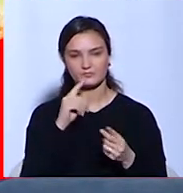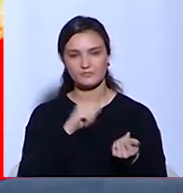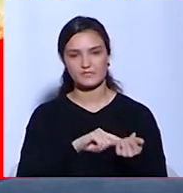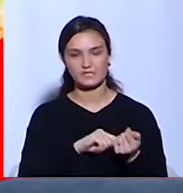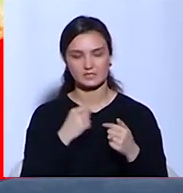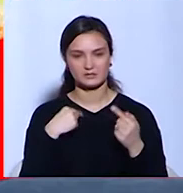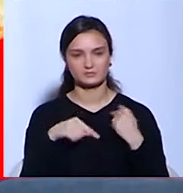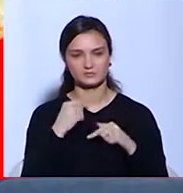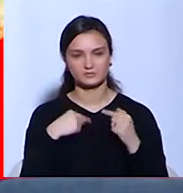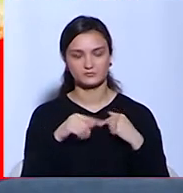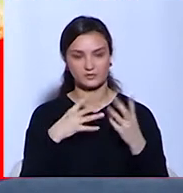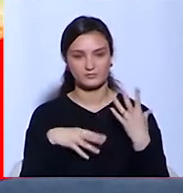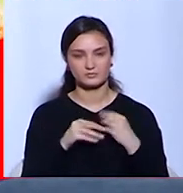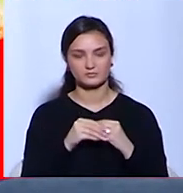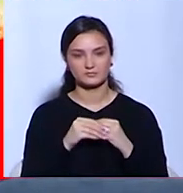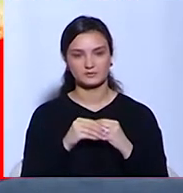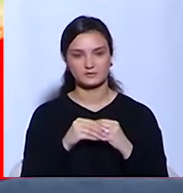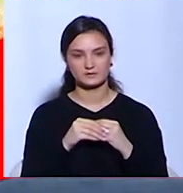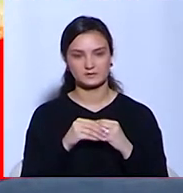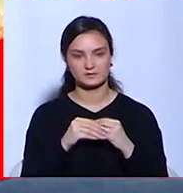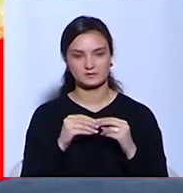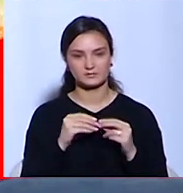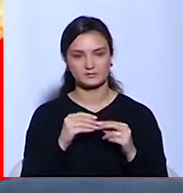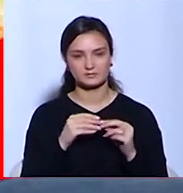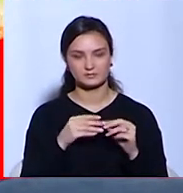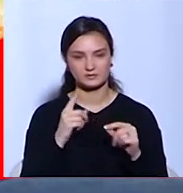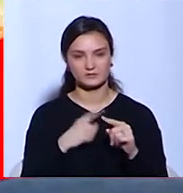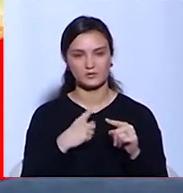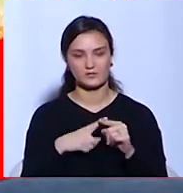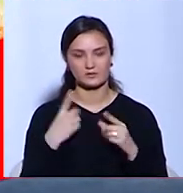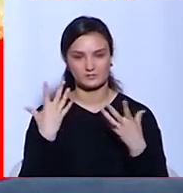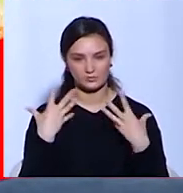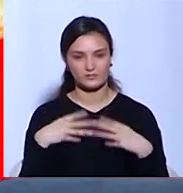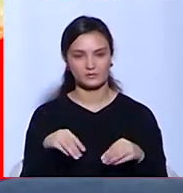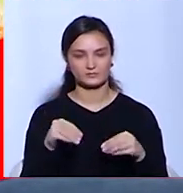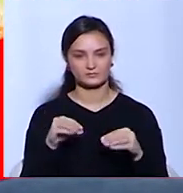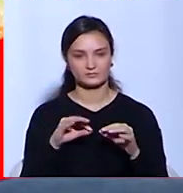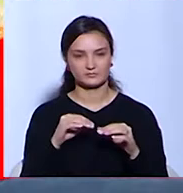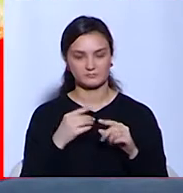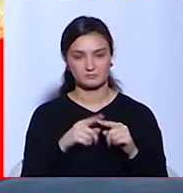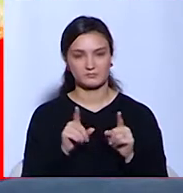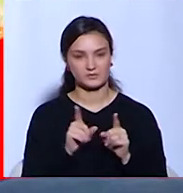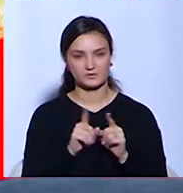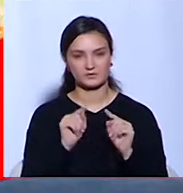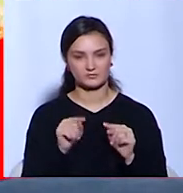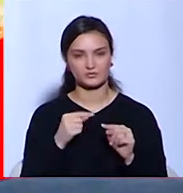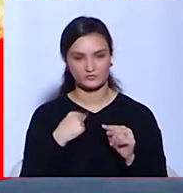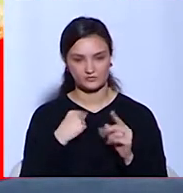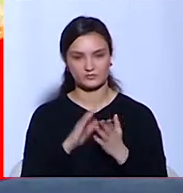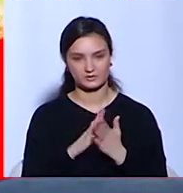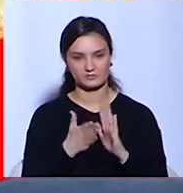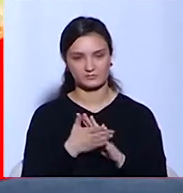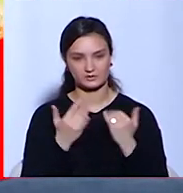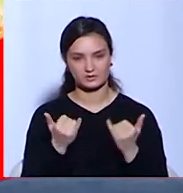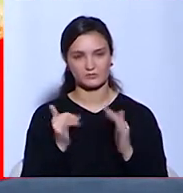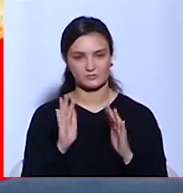სისხლძარღვების კედლის განმტკიცებაში, კოლაგენის წარმოქმნაში და ასე შემდეგ, ძვლოვანი სტრუქტურის ჩამოყალიბებაში. მიუხედავად ამისა, ჩვენ შევთანხმდით,